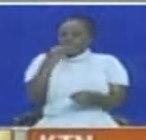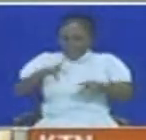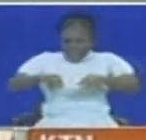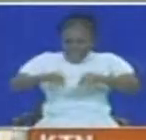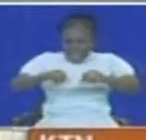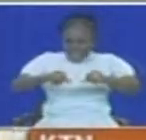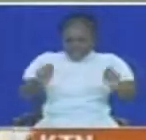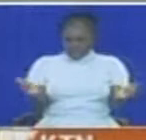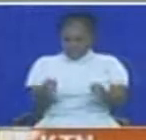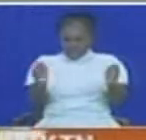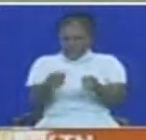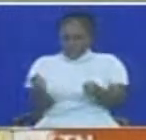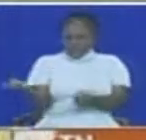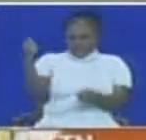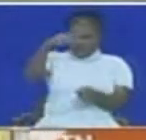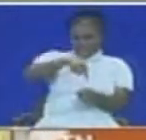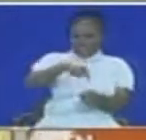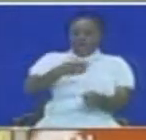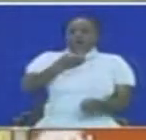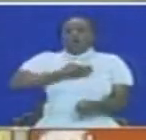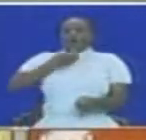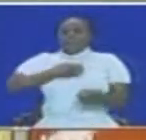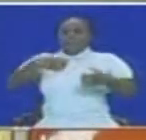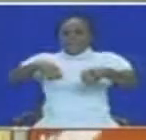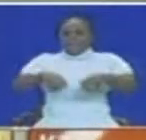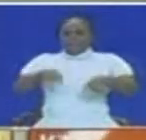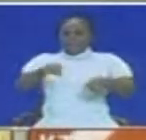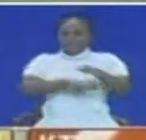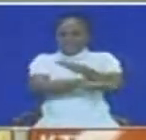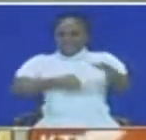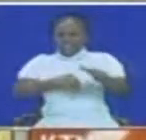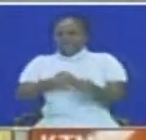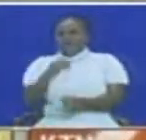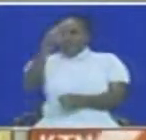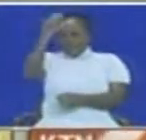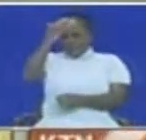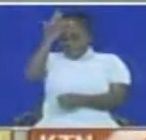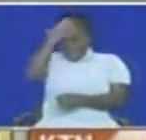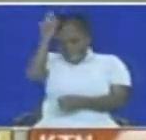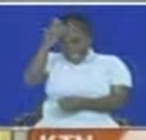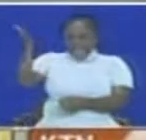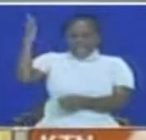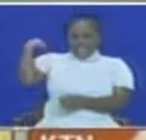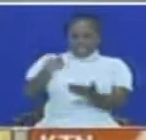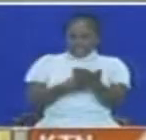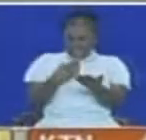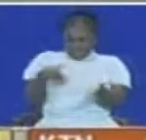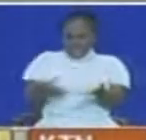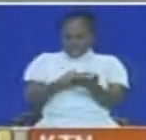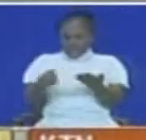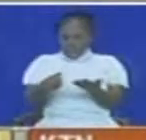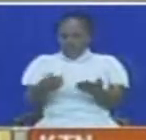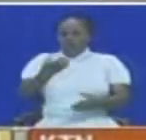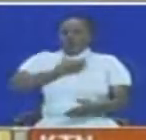mganga aliyeletwa na mmiliki wa pikipiki iliyoibiwa siku ya Jumatatu mapema wiki hii. Kulingana na wenyeji, mmiliki wa